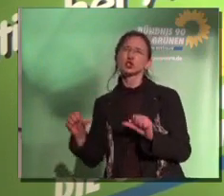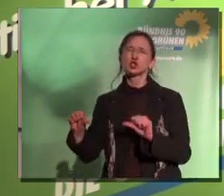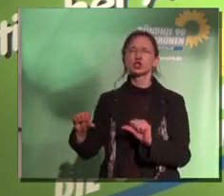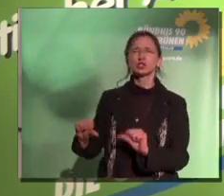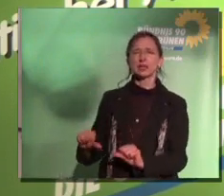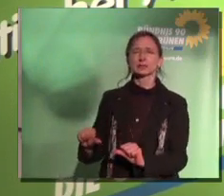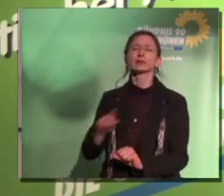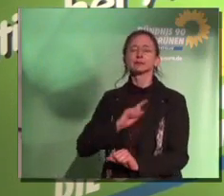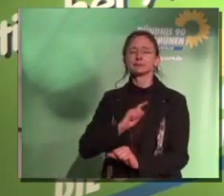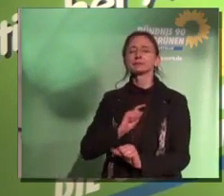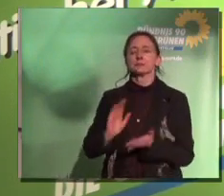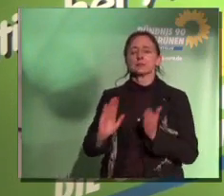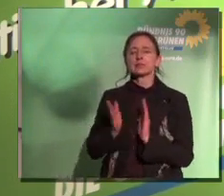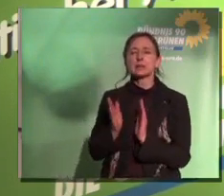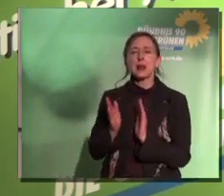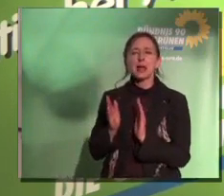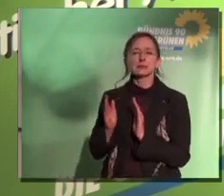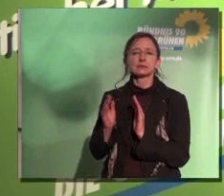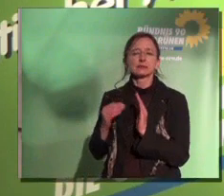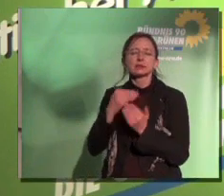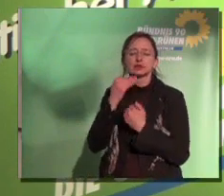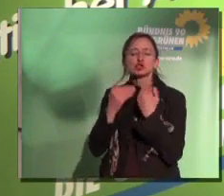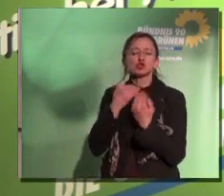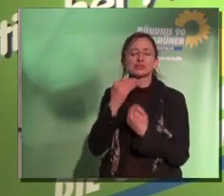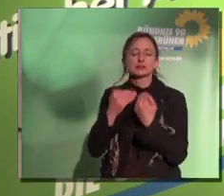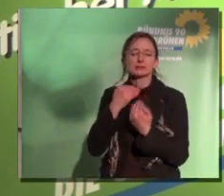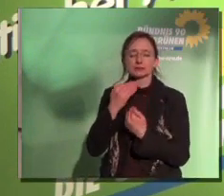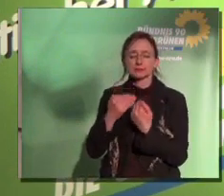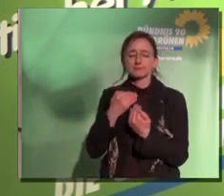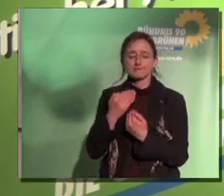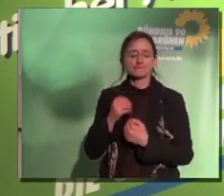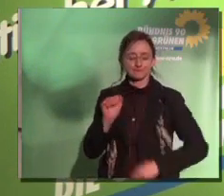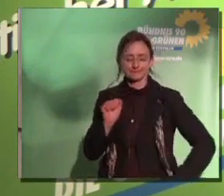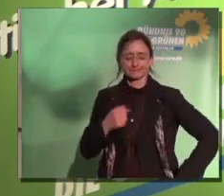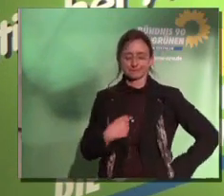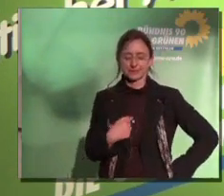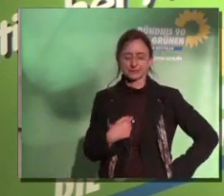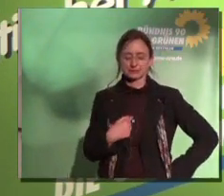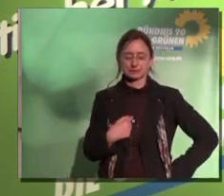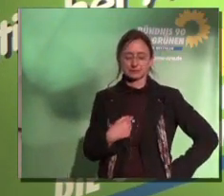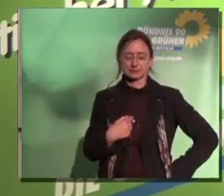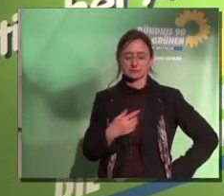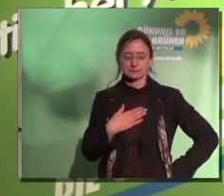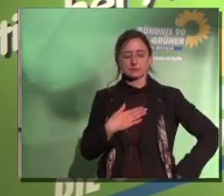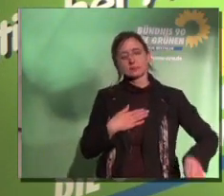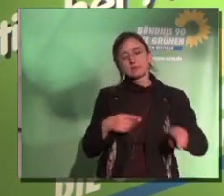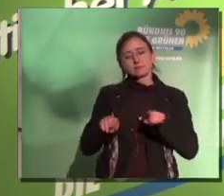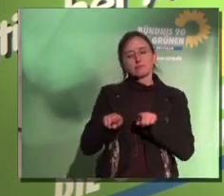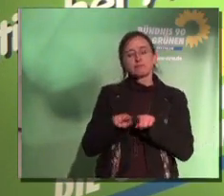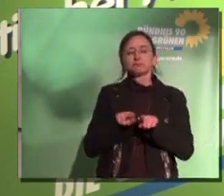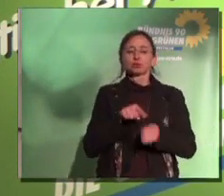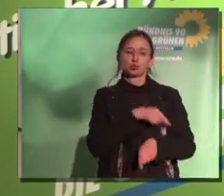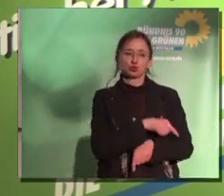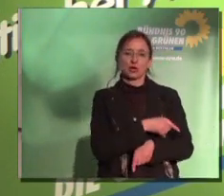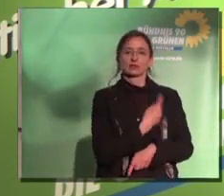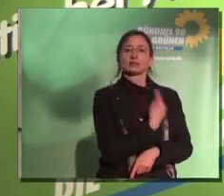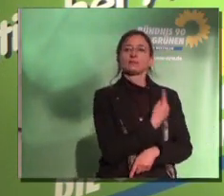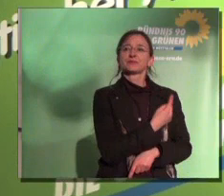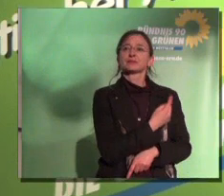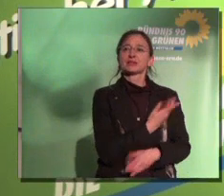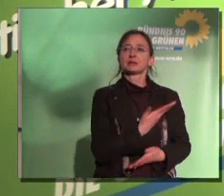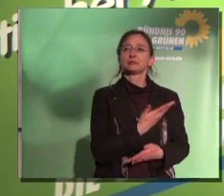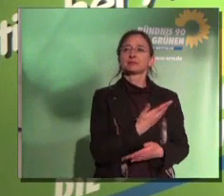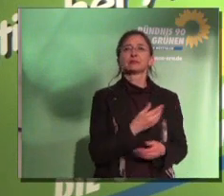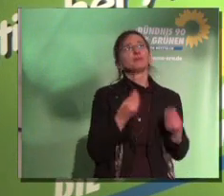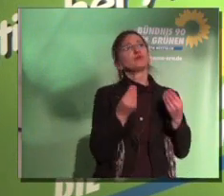kleine Geschichte erzählen, um das mal deutlich zu machen. Also, mein Bruder, der hat früher als Biologe, hat er alle möglichen Tiere mal mitgebracht